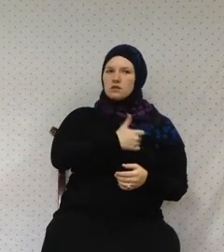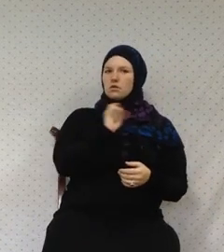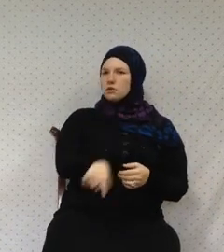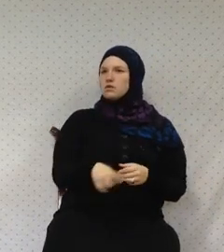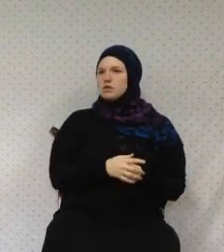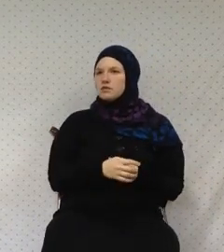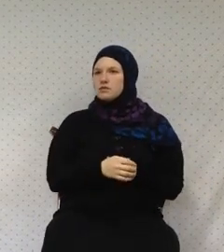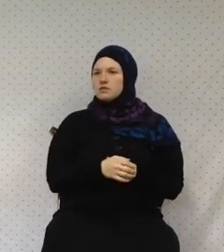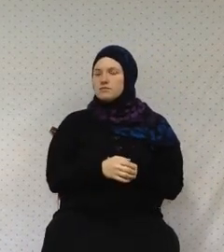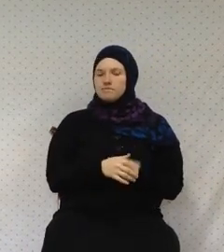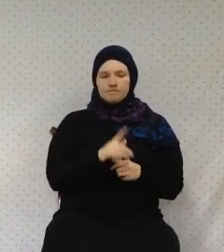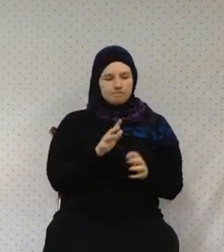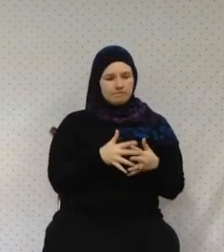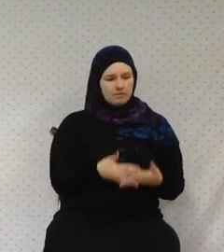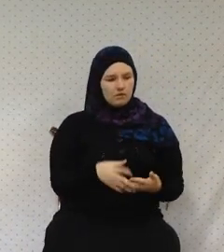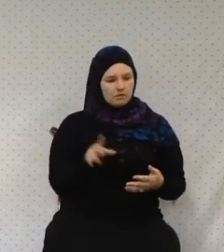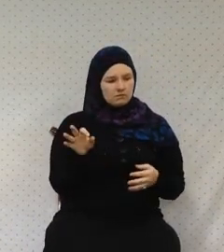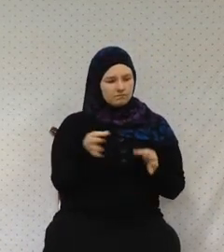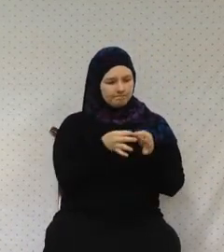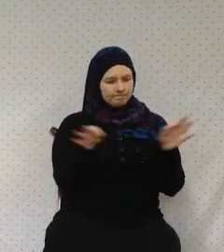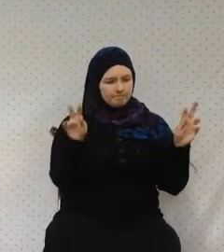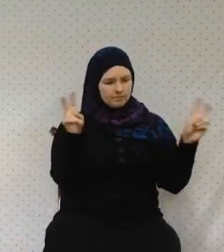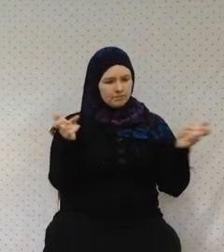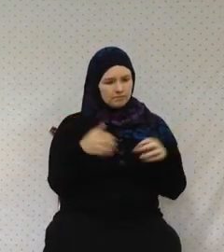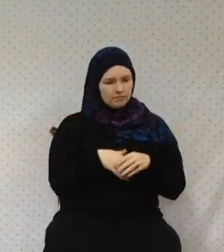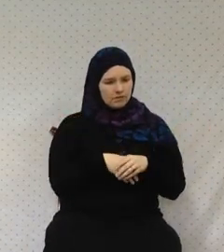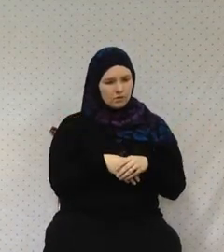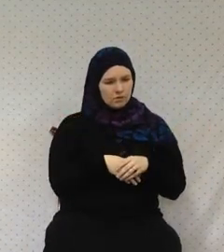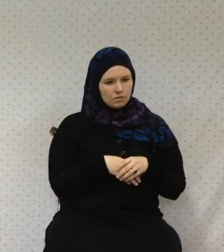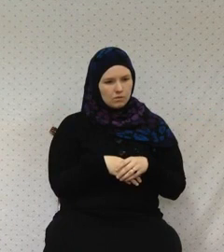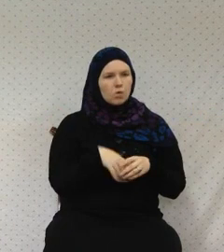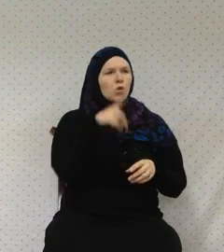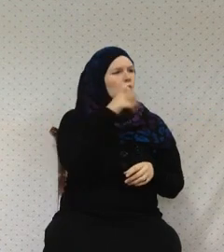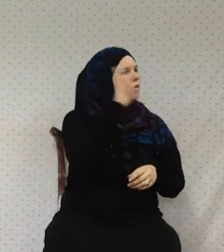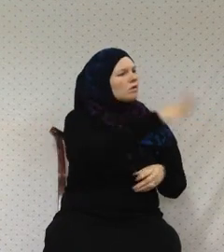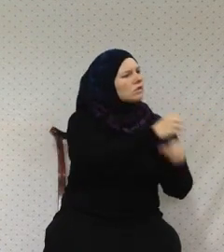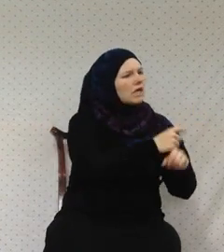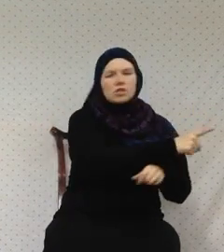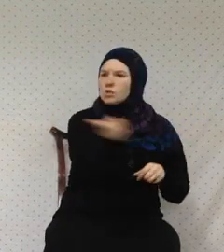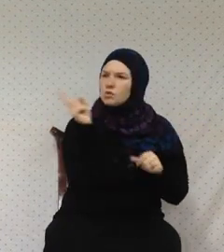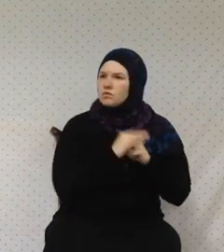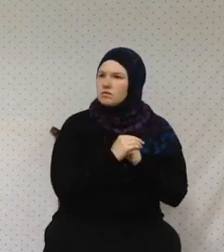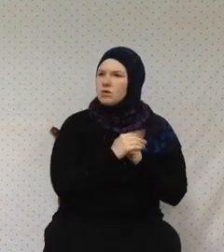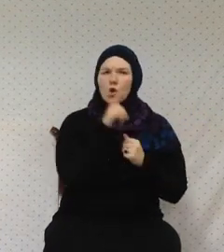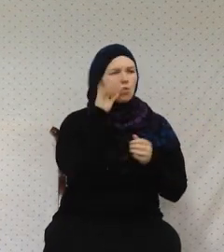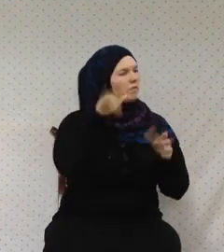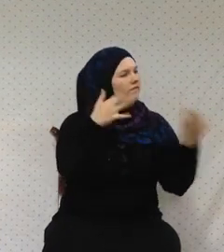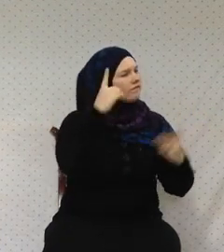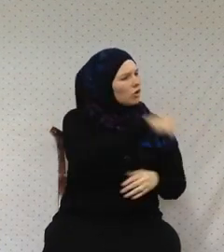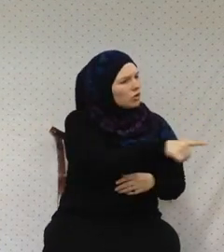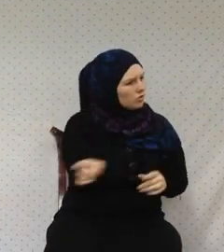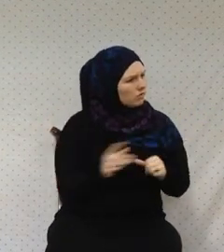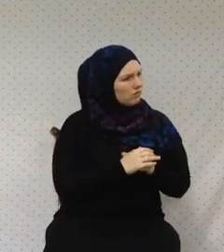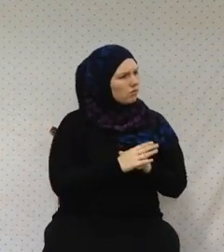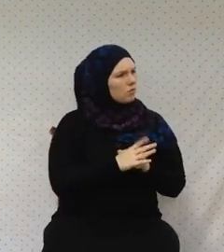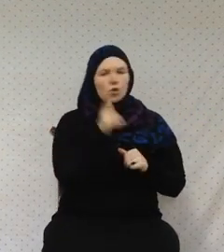مَنْ يَكْلَأُكُمْ بِاللَّيْلِ وَالنَّهَارِ مِنَ الرَّحْمَانِ. Who would protect you? Who would provide for you? Who